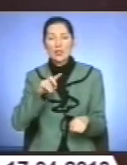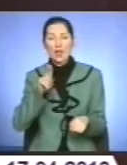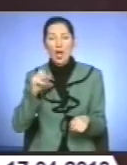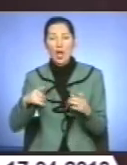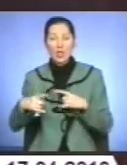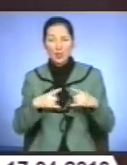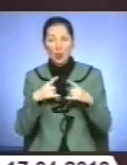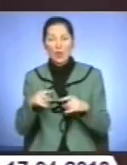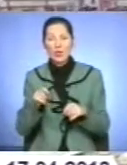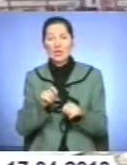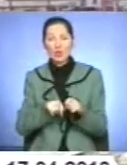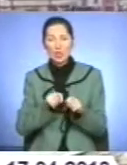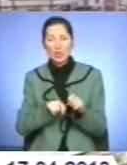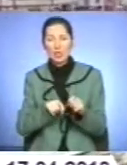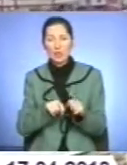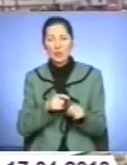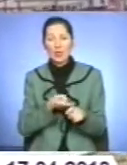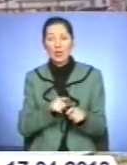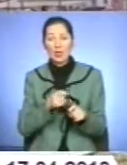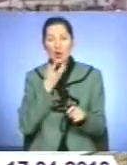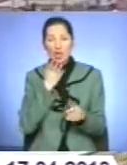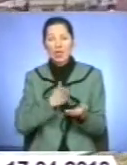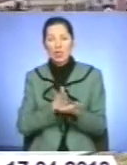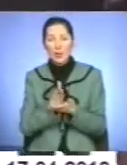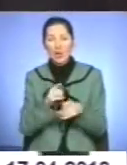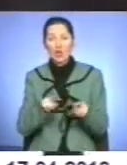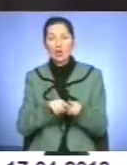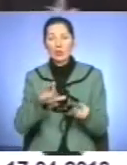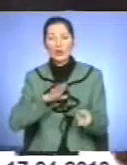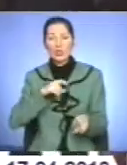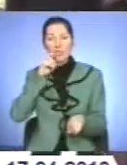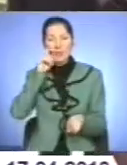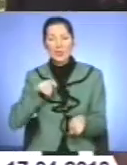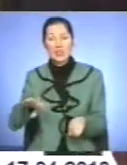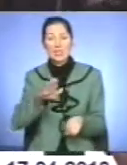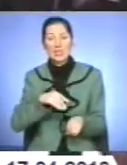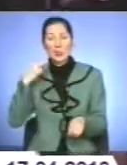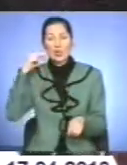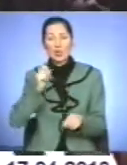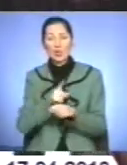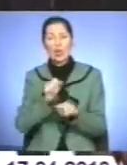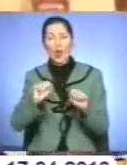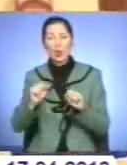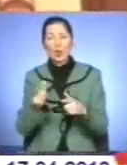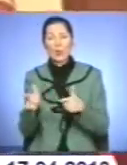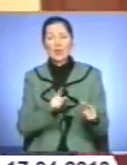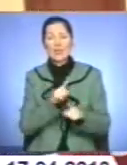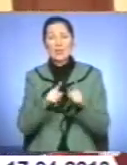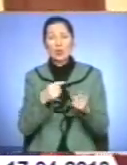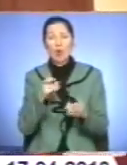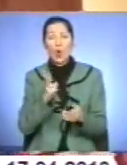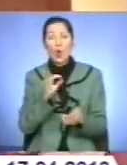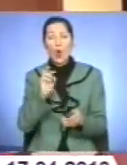Це непогана динаміка. Також, перебуваючи на Вінниччині, президент доручив уряду підготувати зміни до кошторису країни на цей рік. За